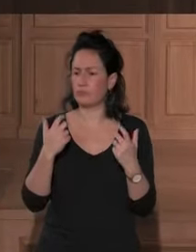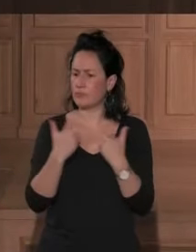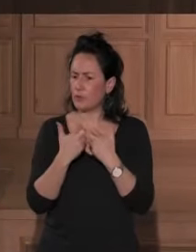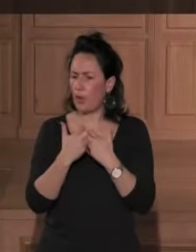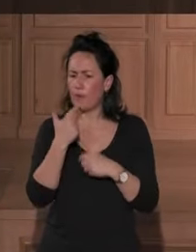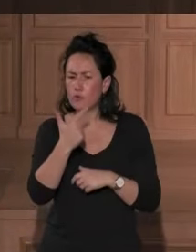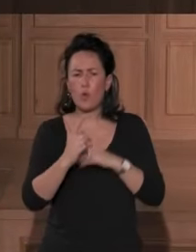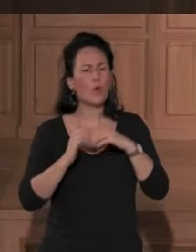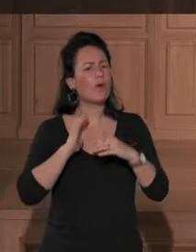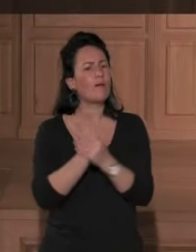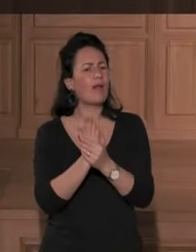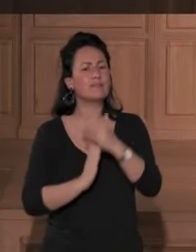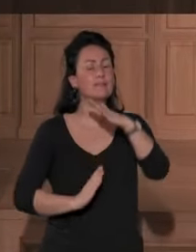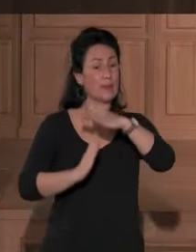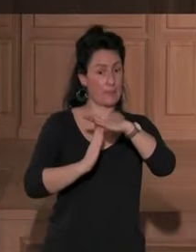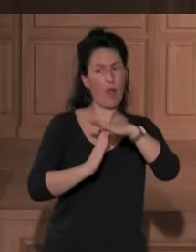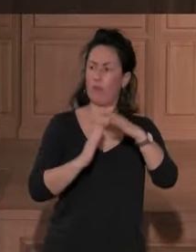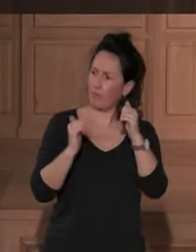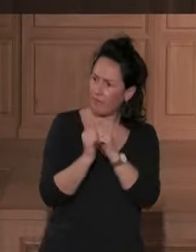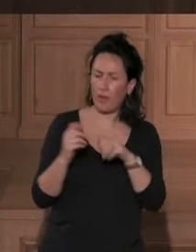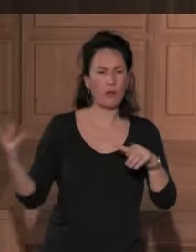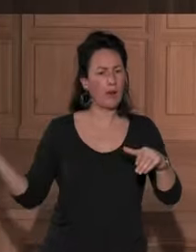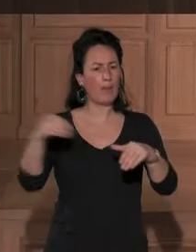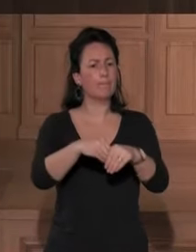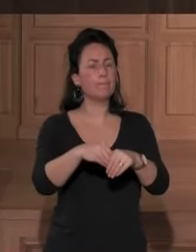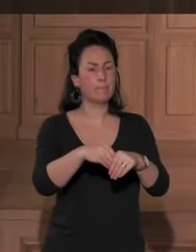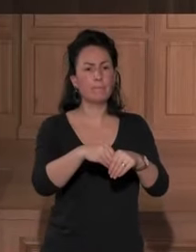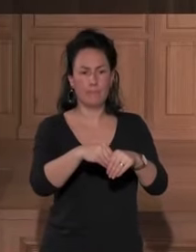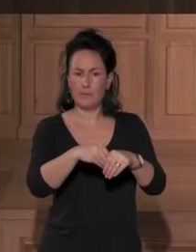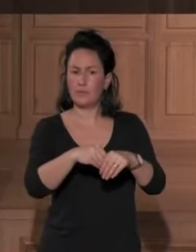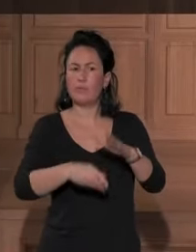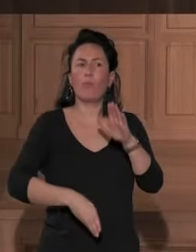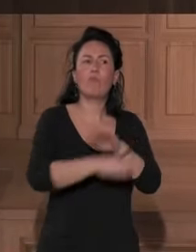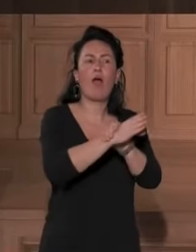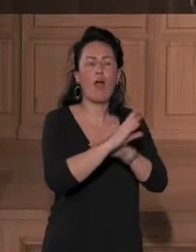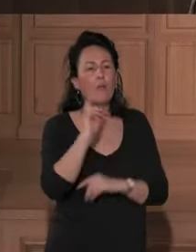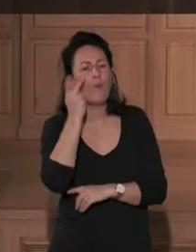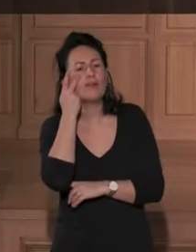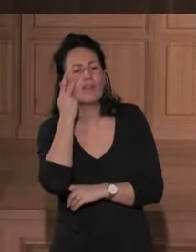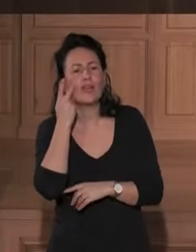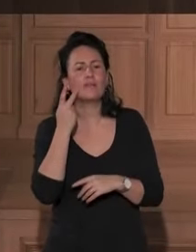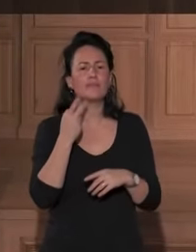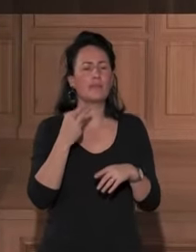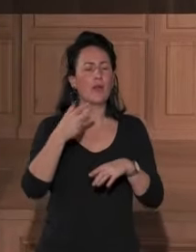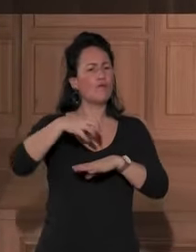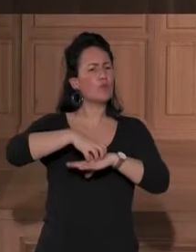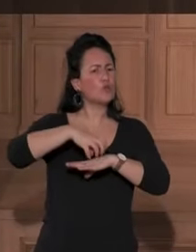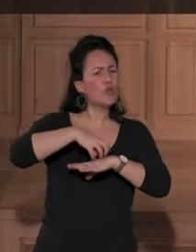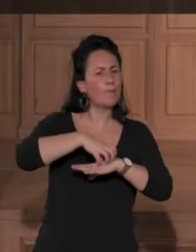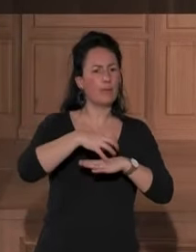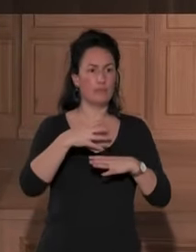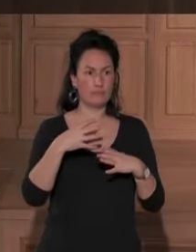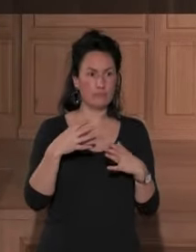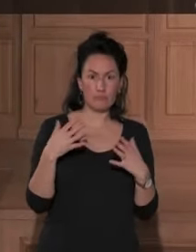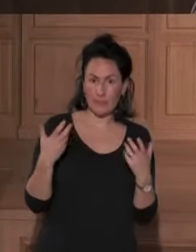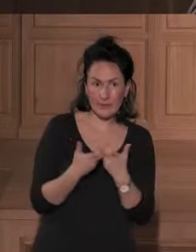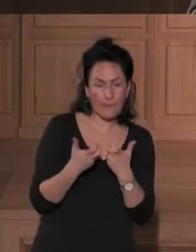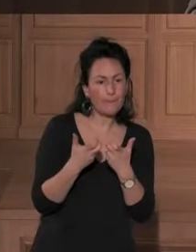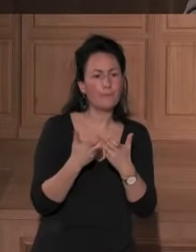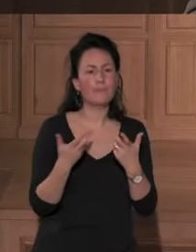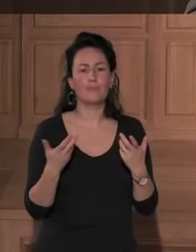où on va être en inclusion quand on part à Poitiers pour le Futuroscope, on va aller avec une classe.